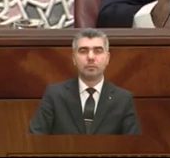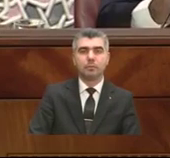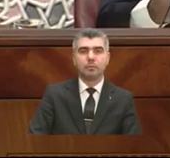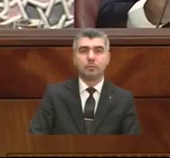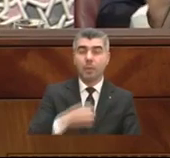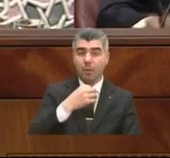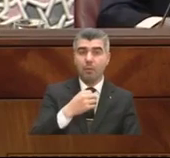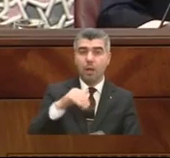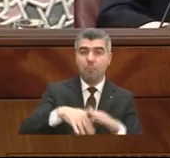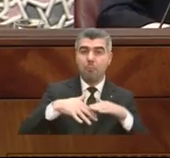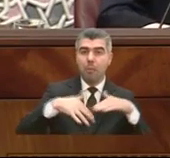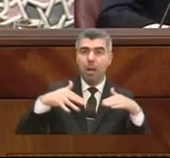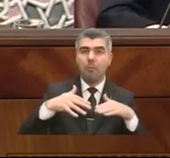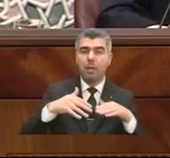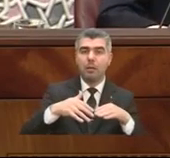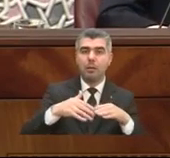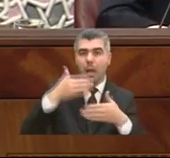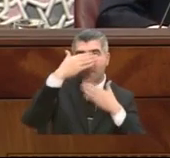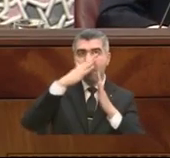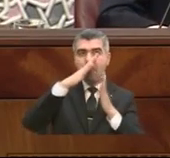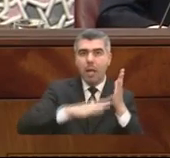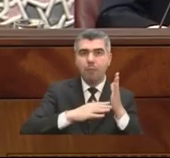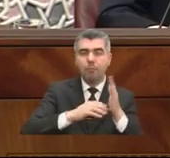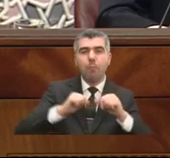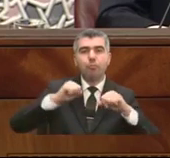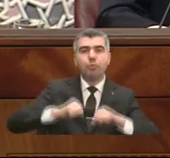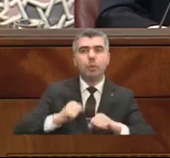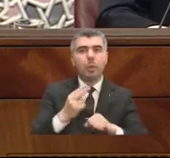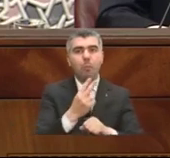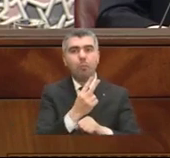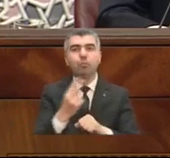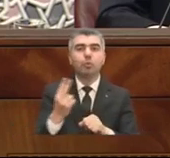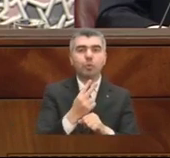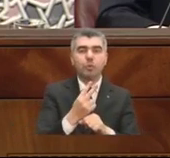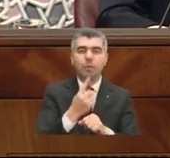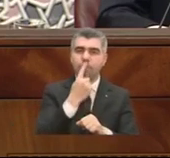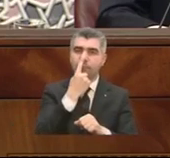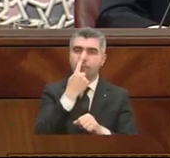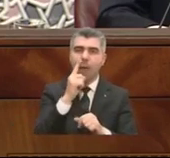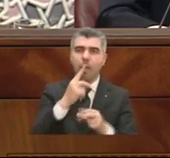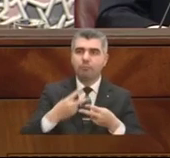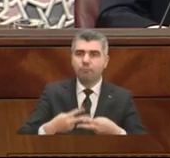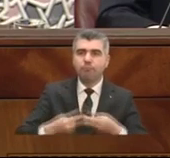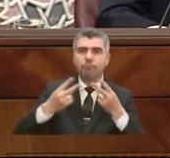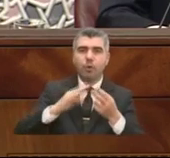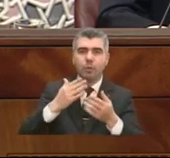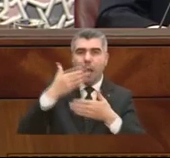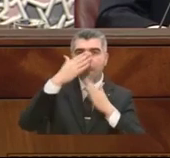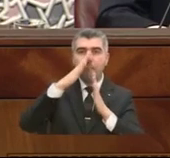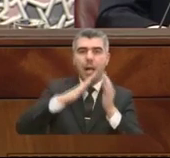يندد برلمان المملكة المغربية بمجلسيه بالحملة المغرضة التي تتعرض لها